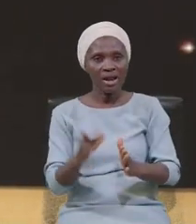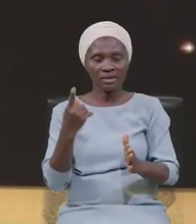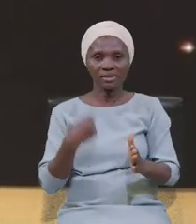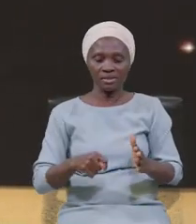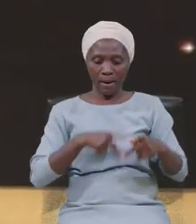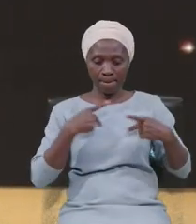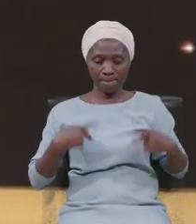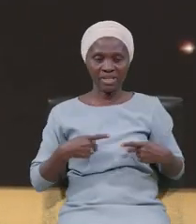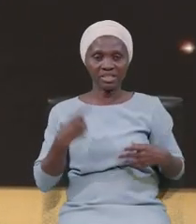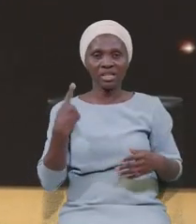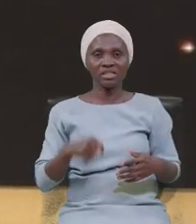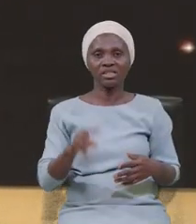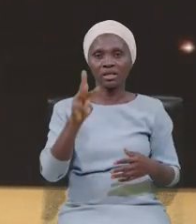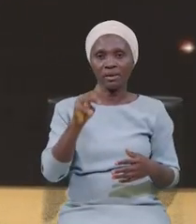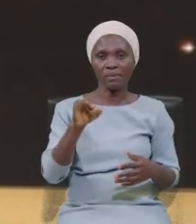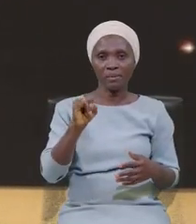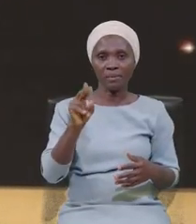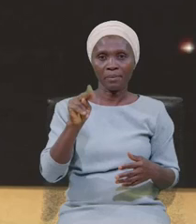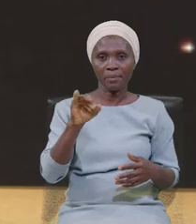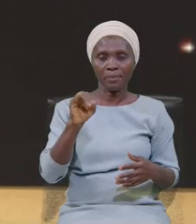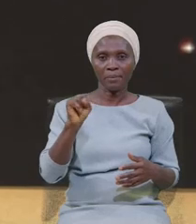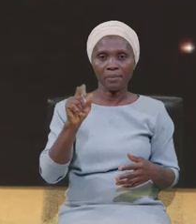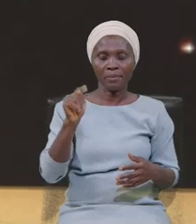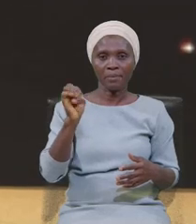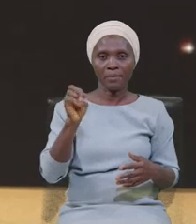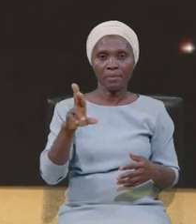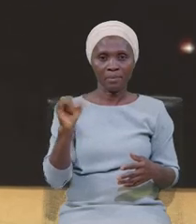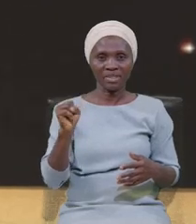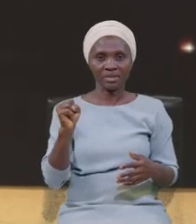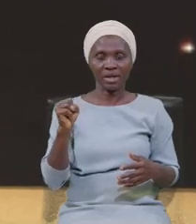et l'autel pleurent les sacrificateurs.